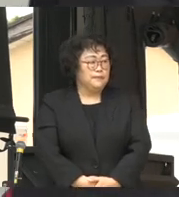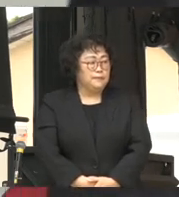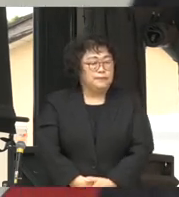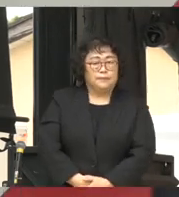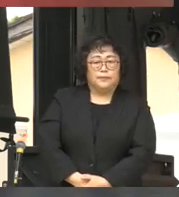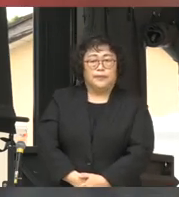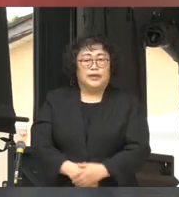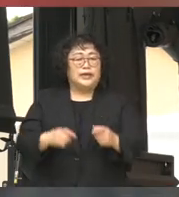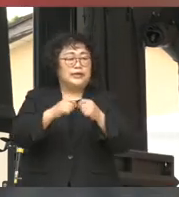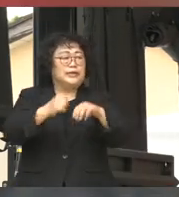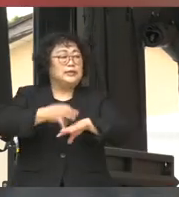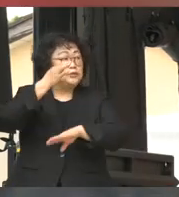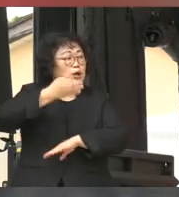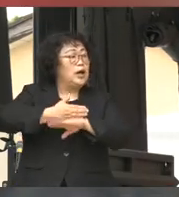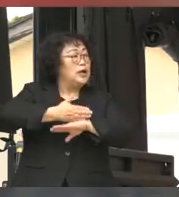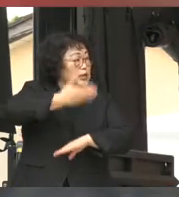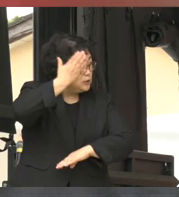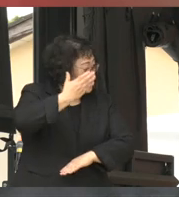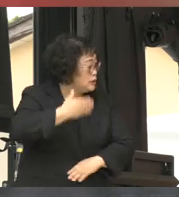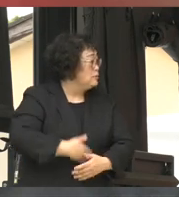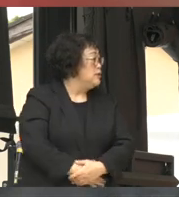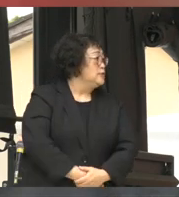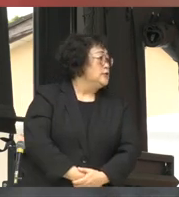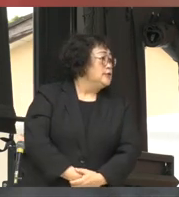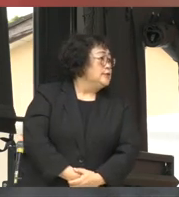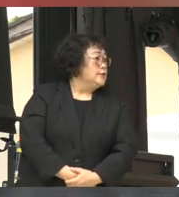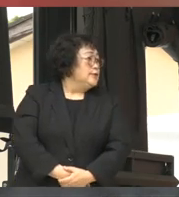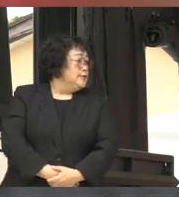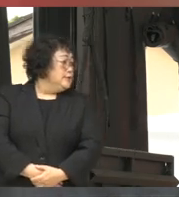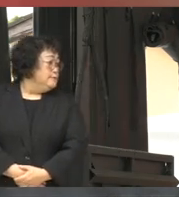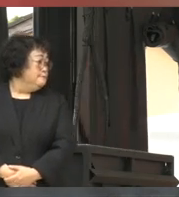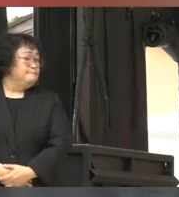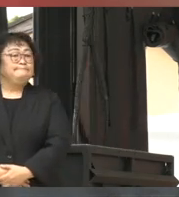永見市長ありがとうございました。